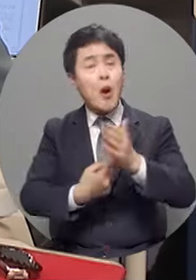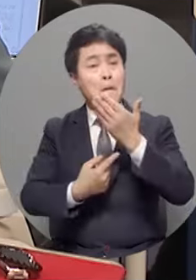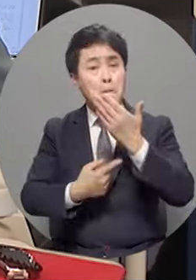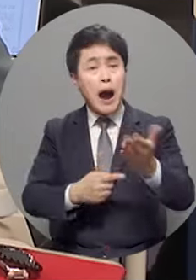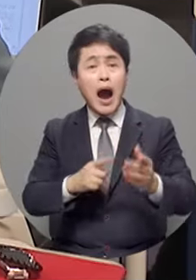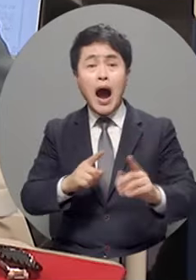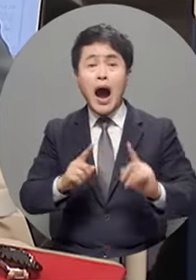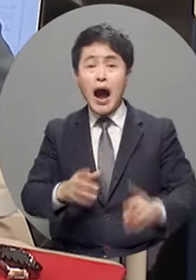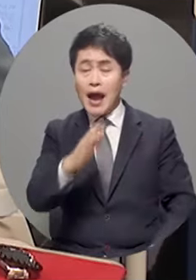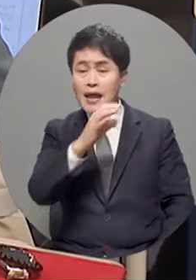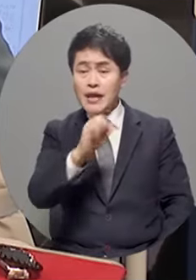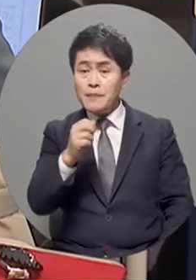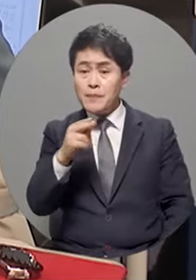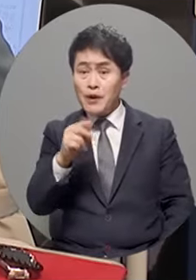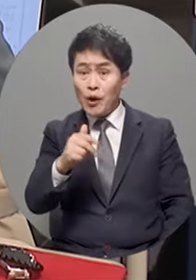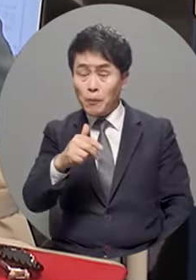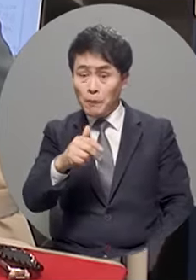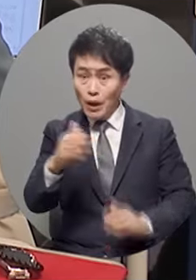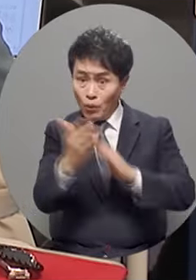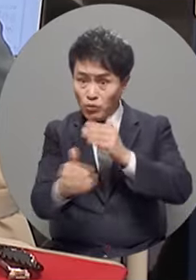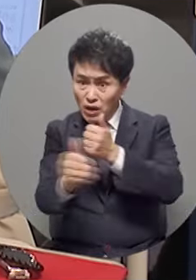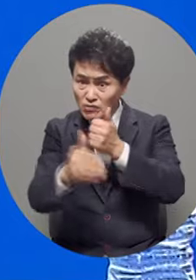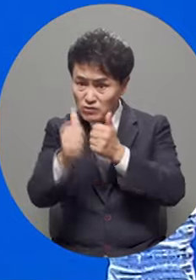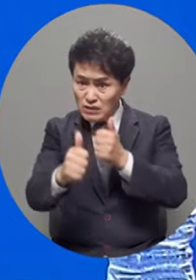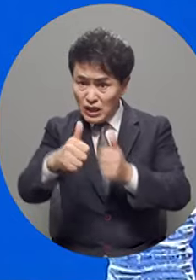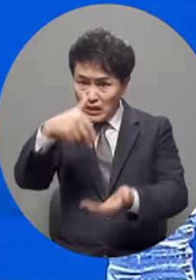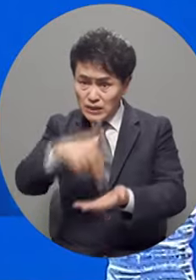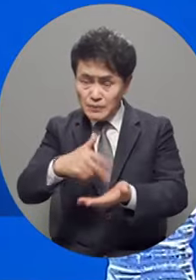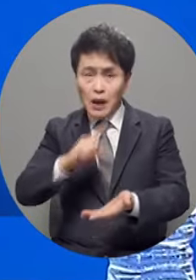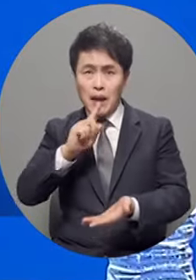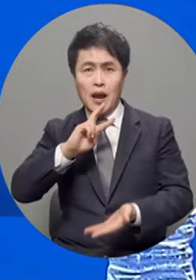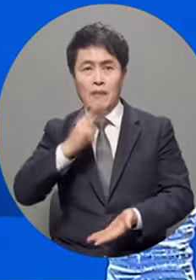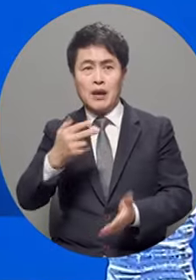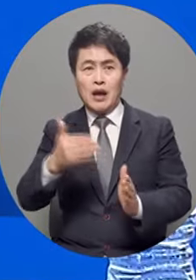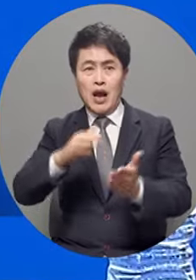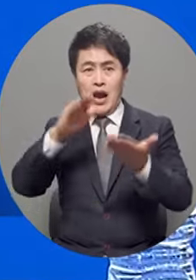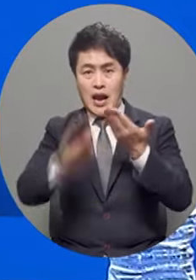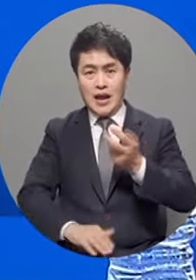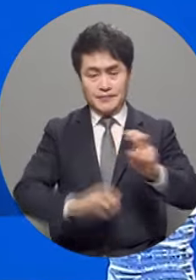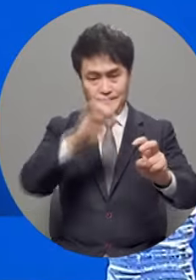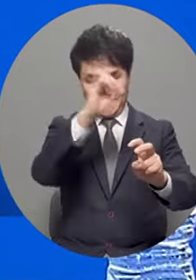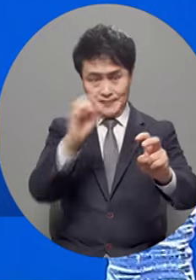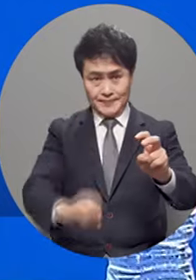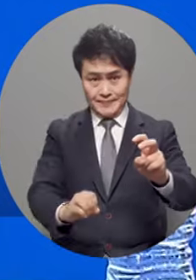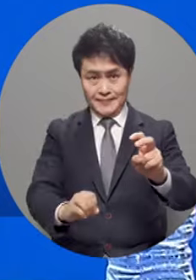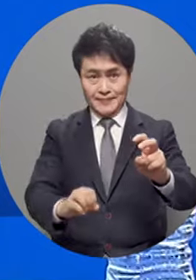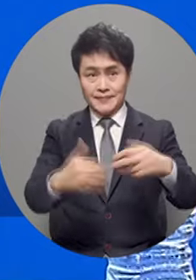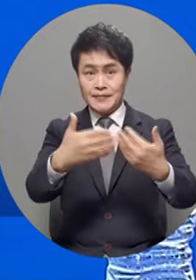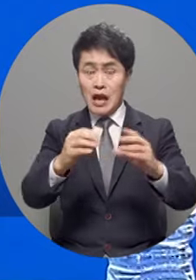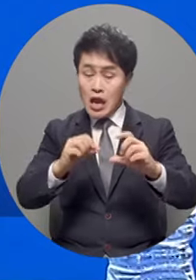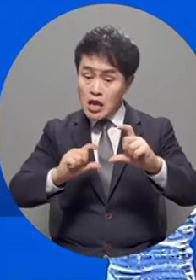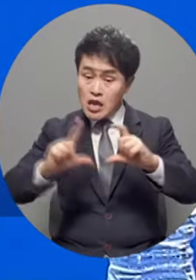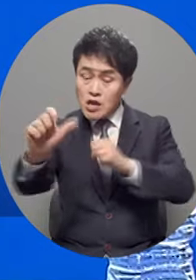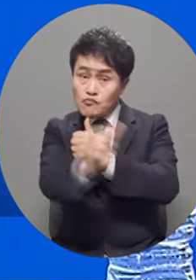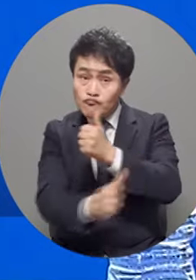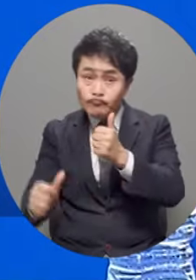이명백 공관위원장은 입장을 번복했습니다. 하위 20%에 속하는 일부 의원들이